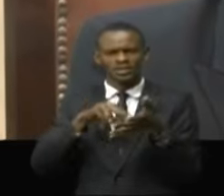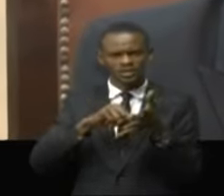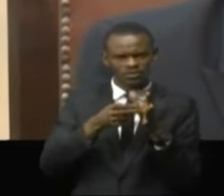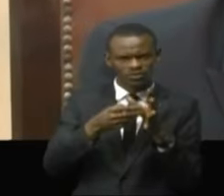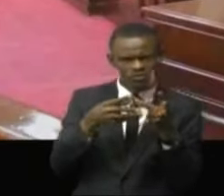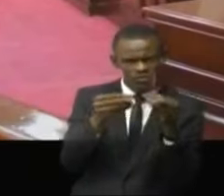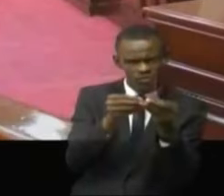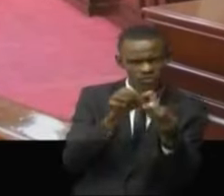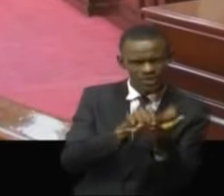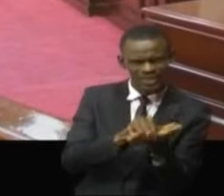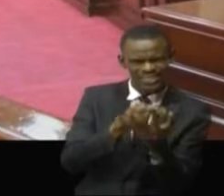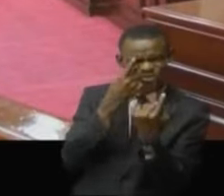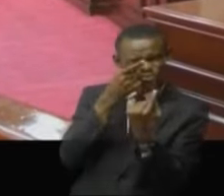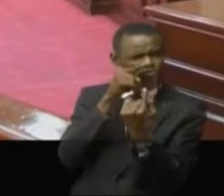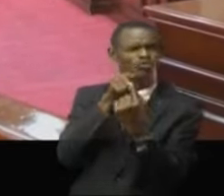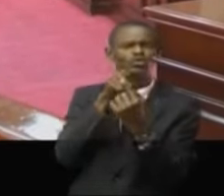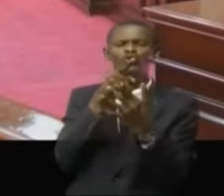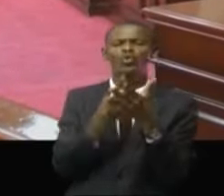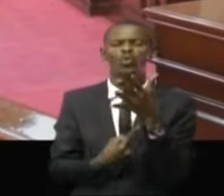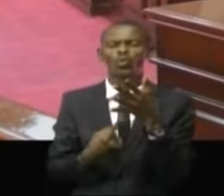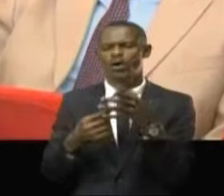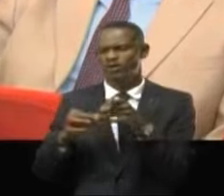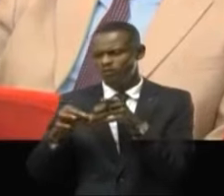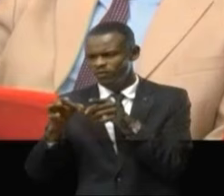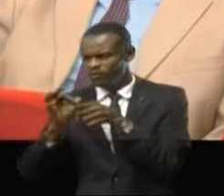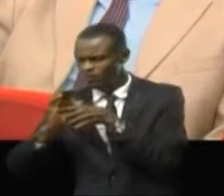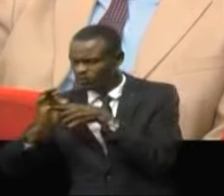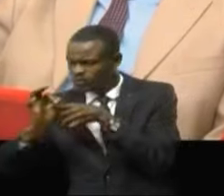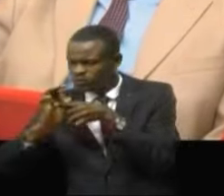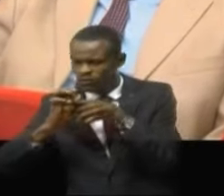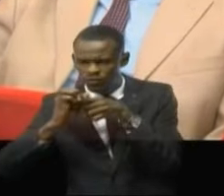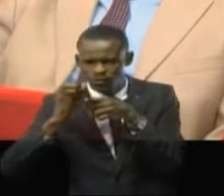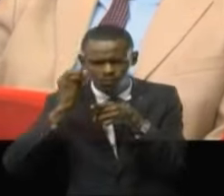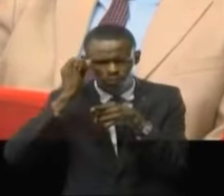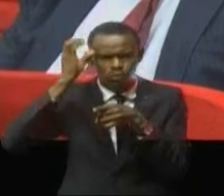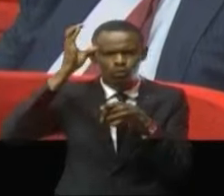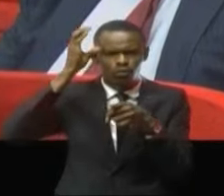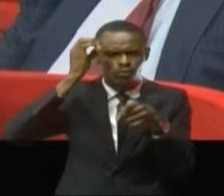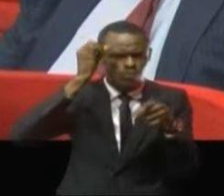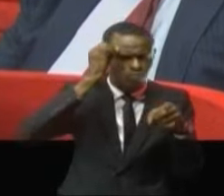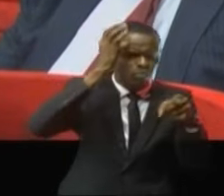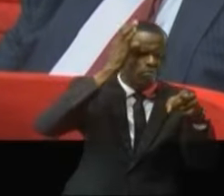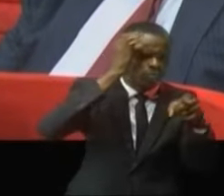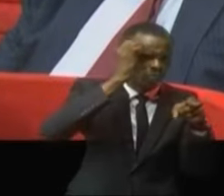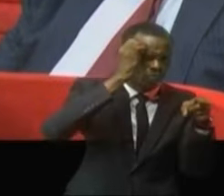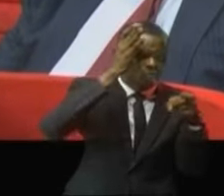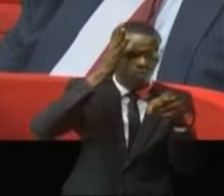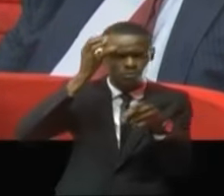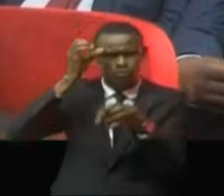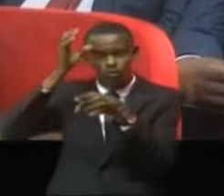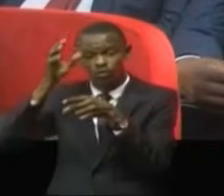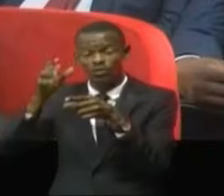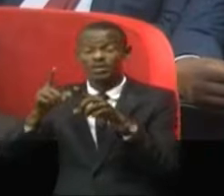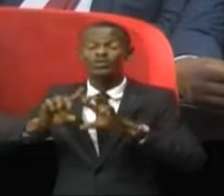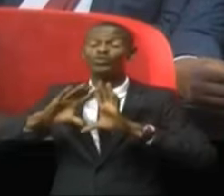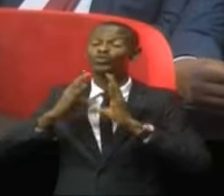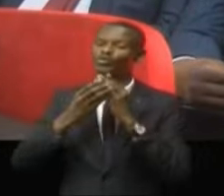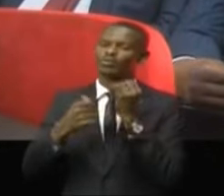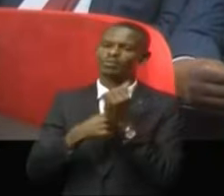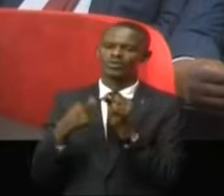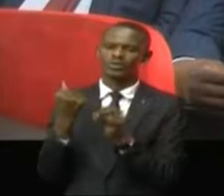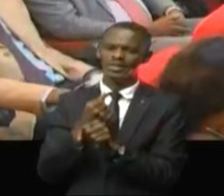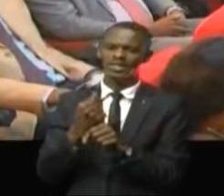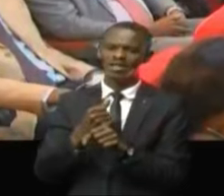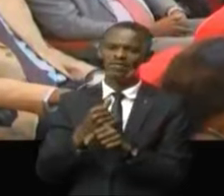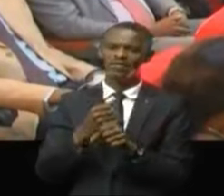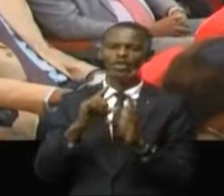pour objectif le réarmement moral et professionnel de tous les acteurs de la justice en vue d'une franche collaboration